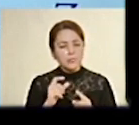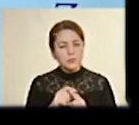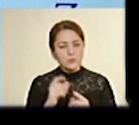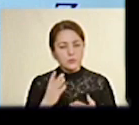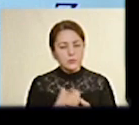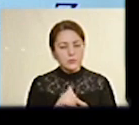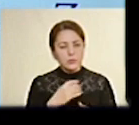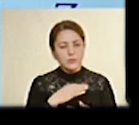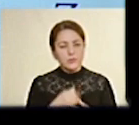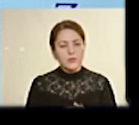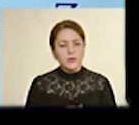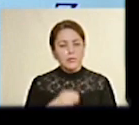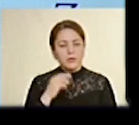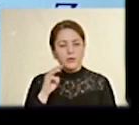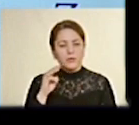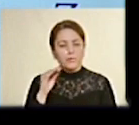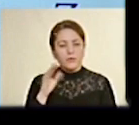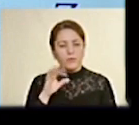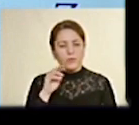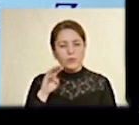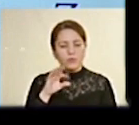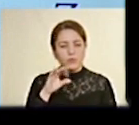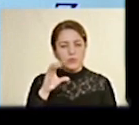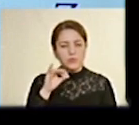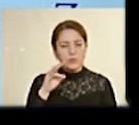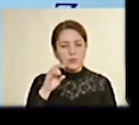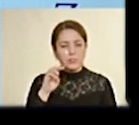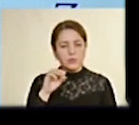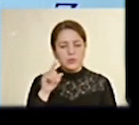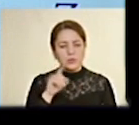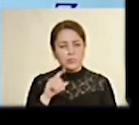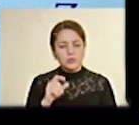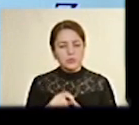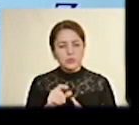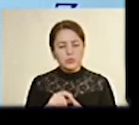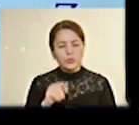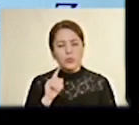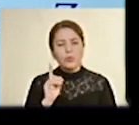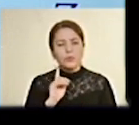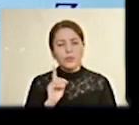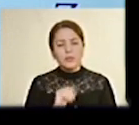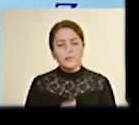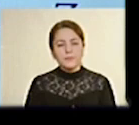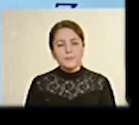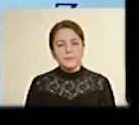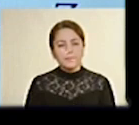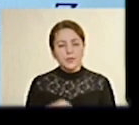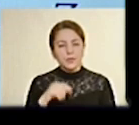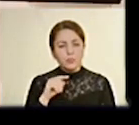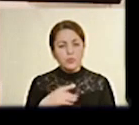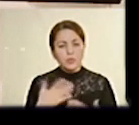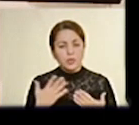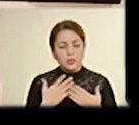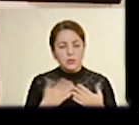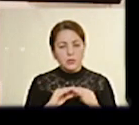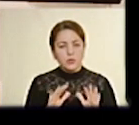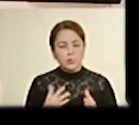bo'ldi? Fotosintez so'zi. Xo'sh, fotosintez nima? U qanday